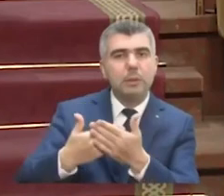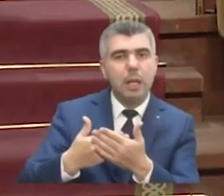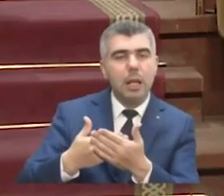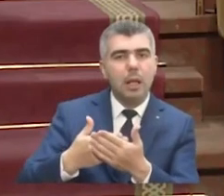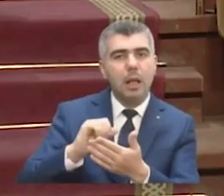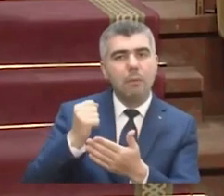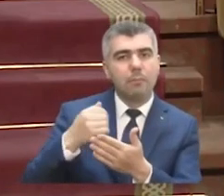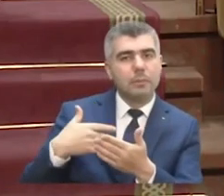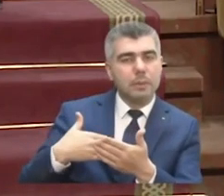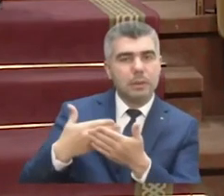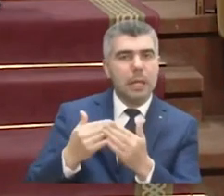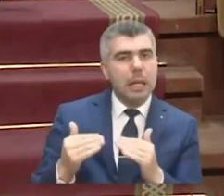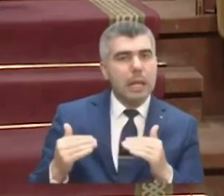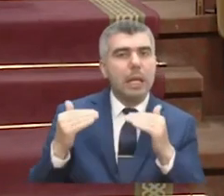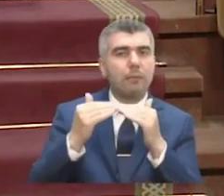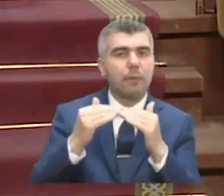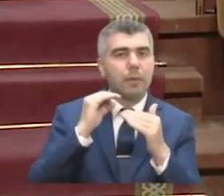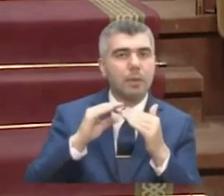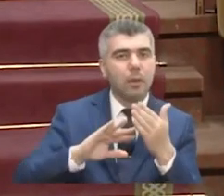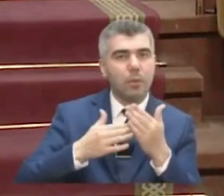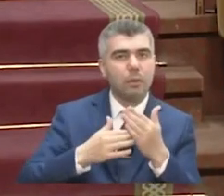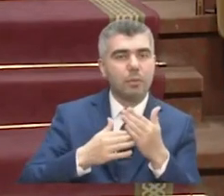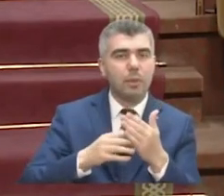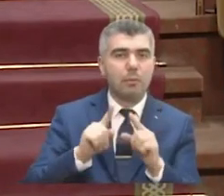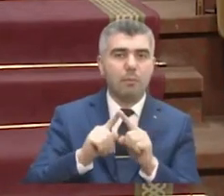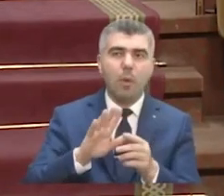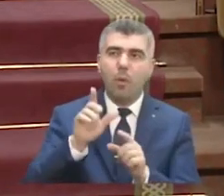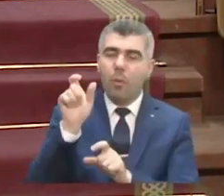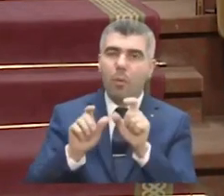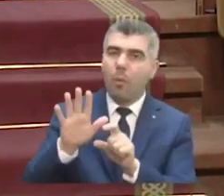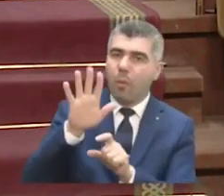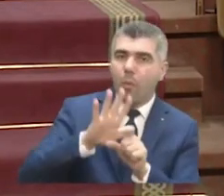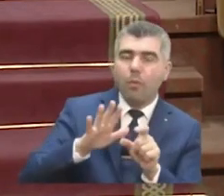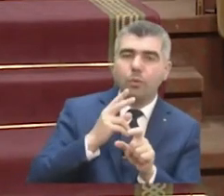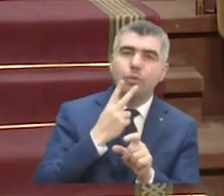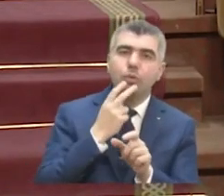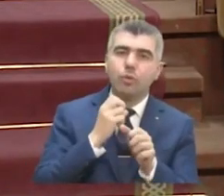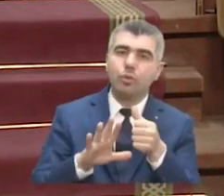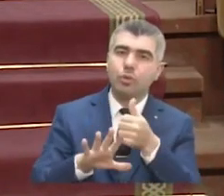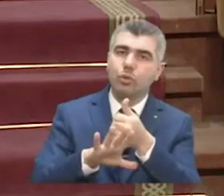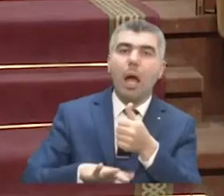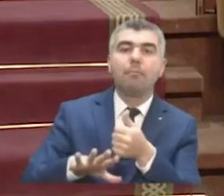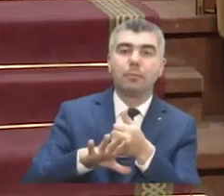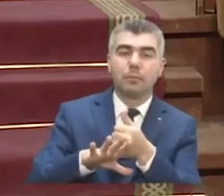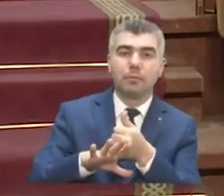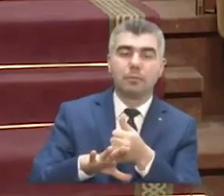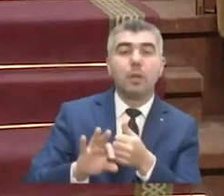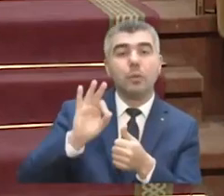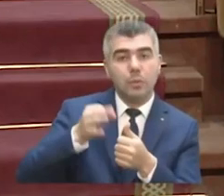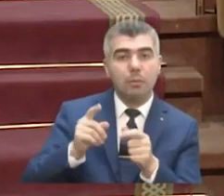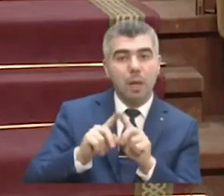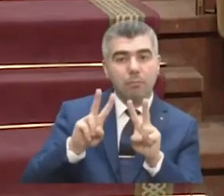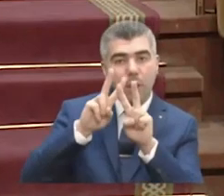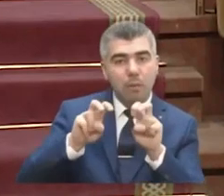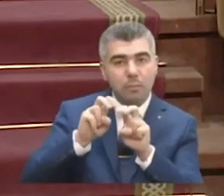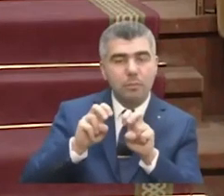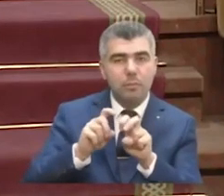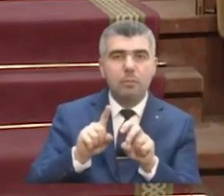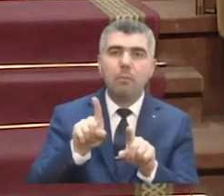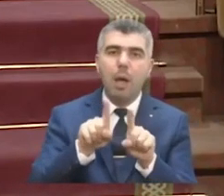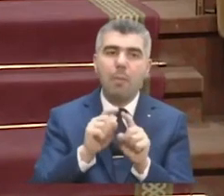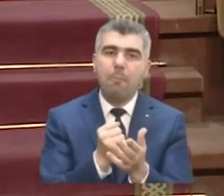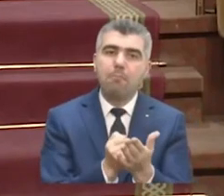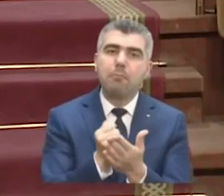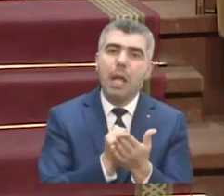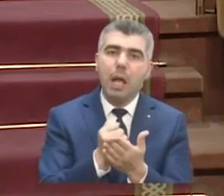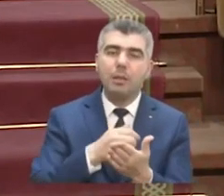من أجل تكافؤ الفرص والمساواة بين أبناء الشعب. بغينا الجرأة الكافية لفتح تحقيق حول مهزلة